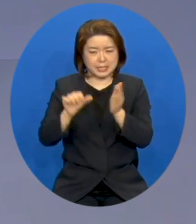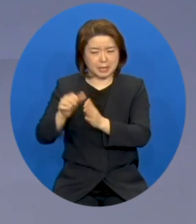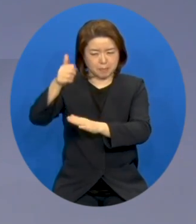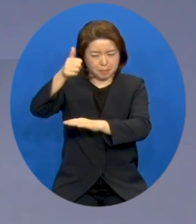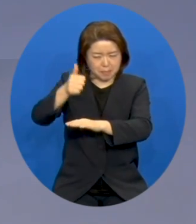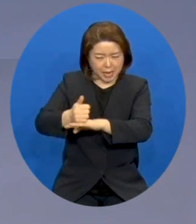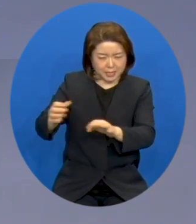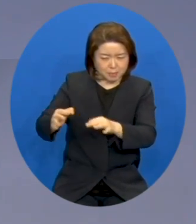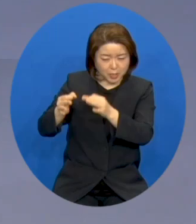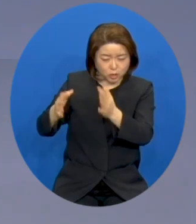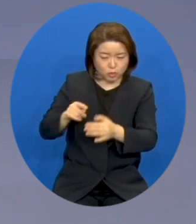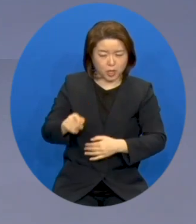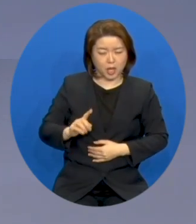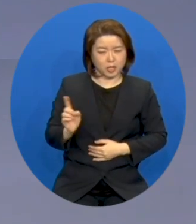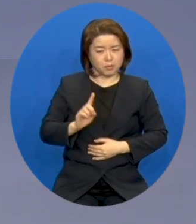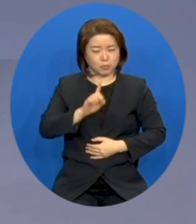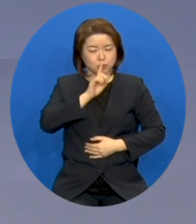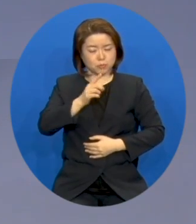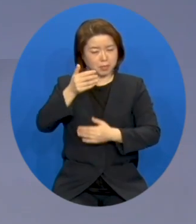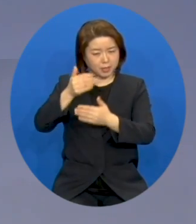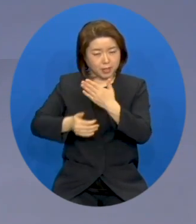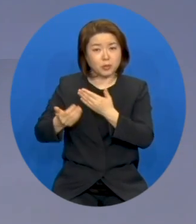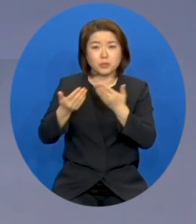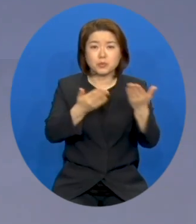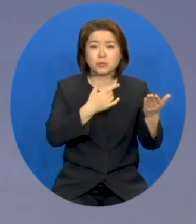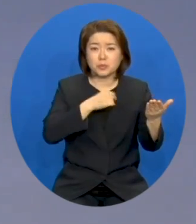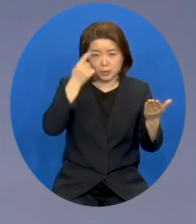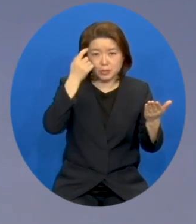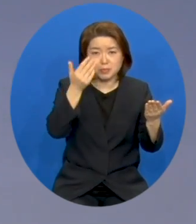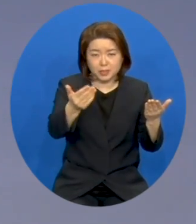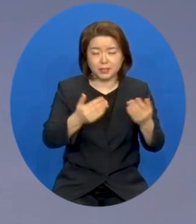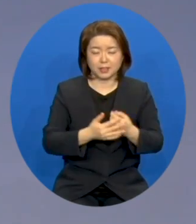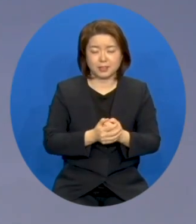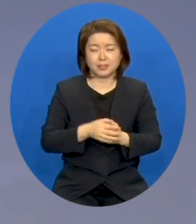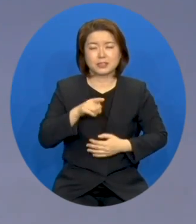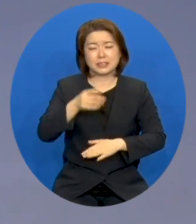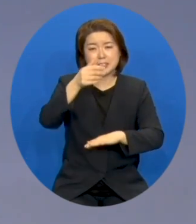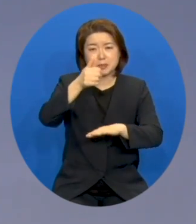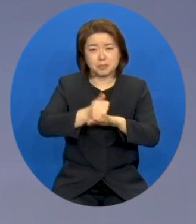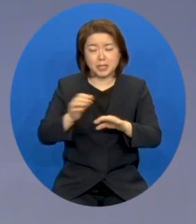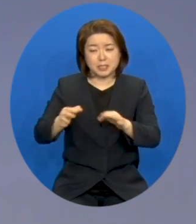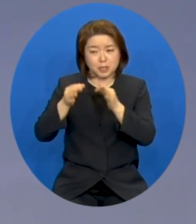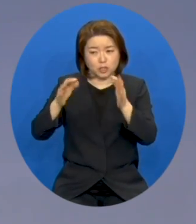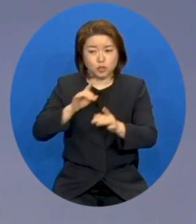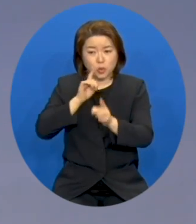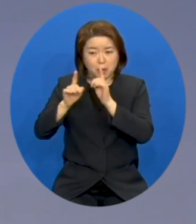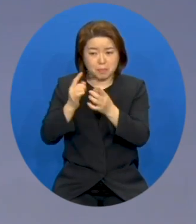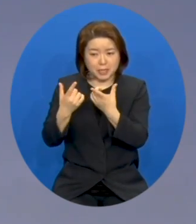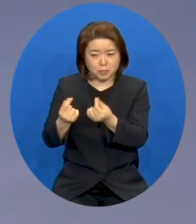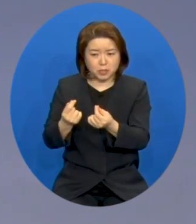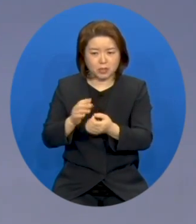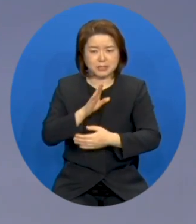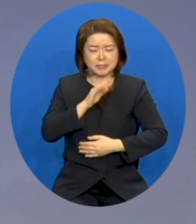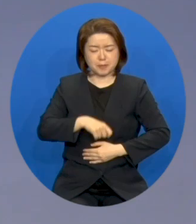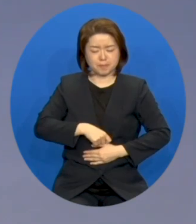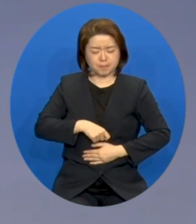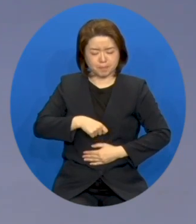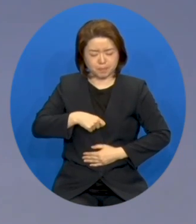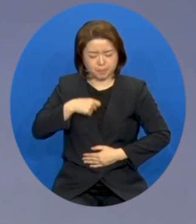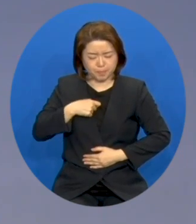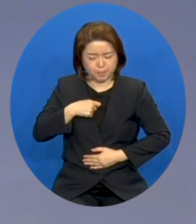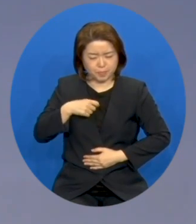순간에 무슨 말을 남기시겠습니까? 그 마지막 순간의 말씀처럼 진실한 말씀이